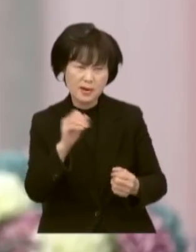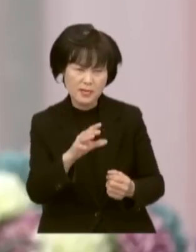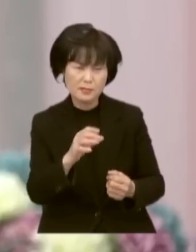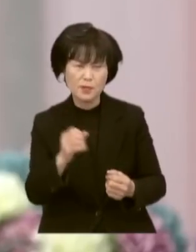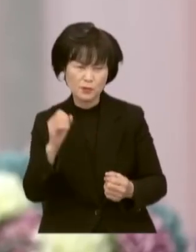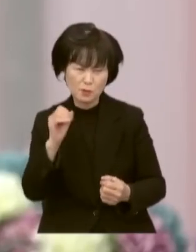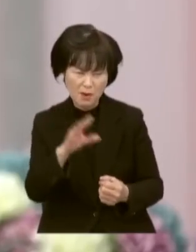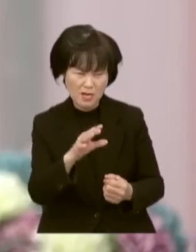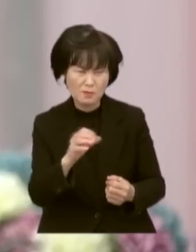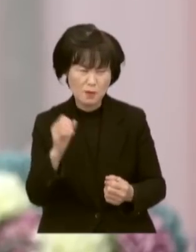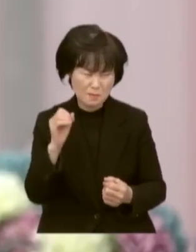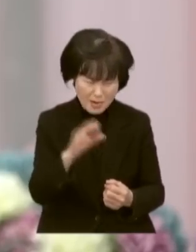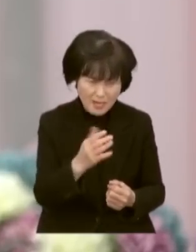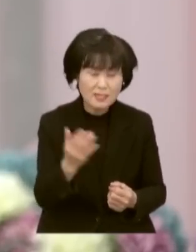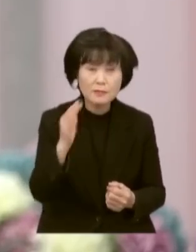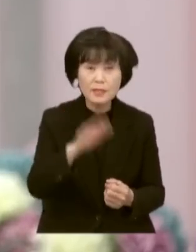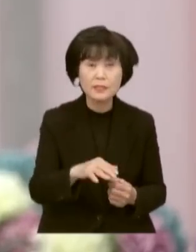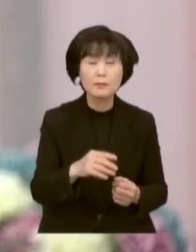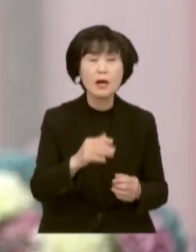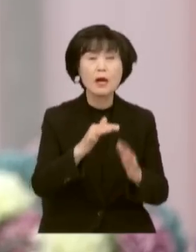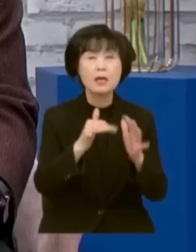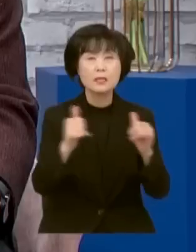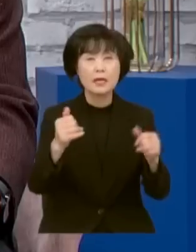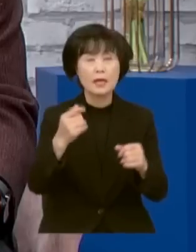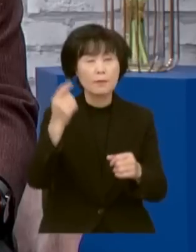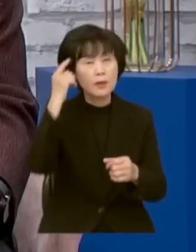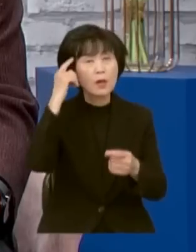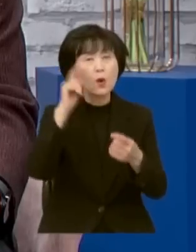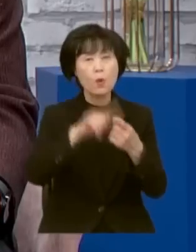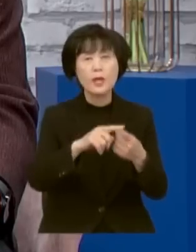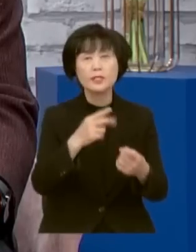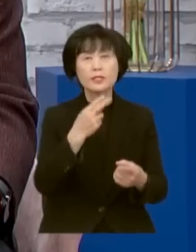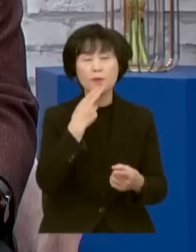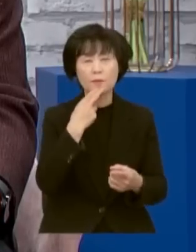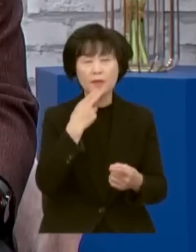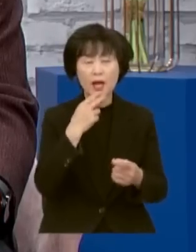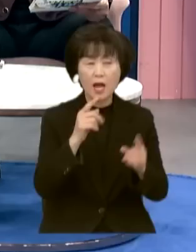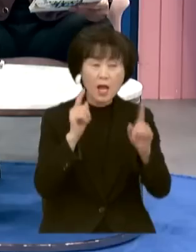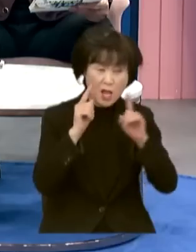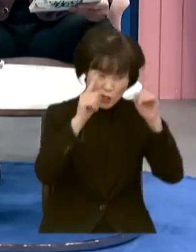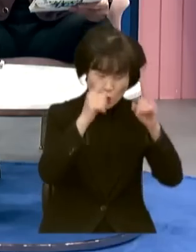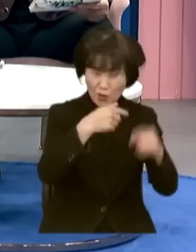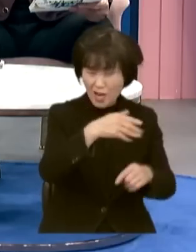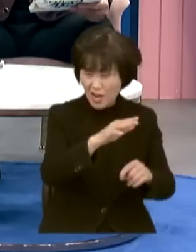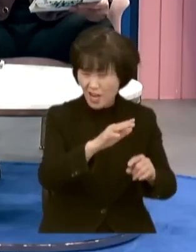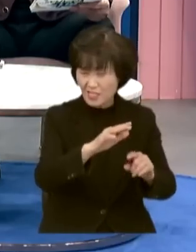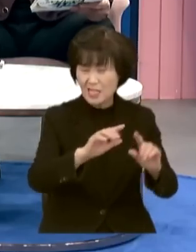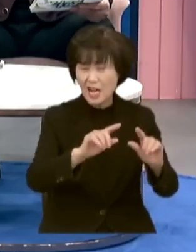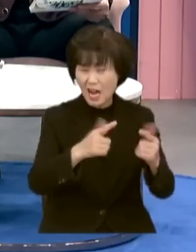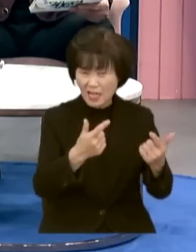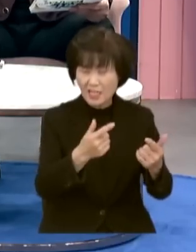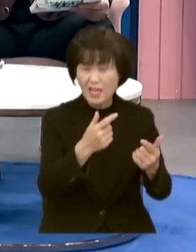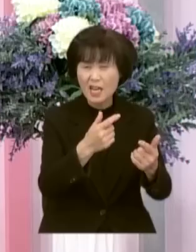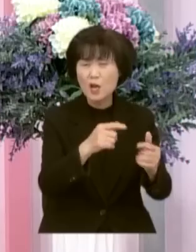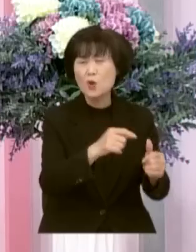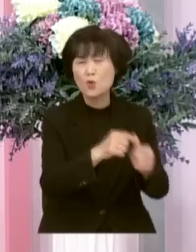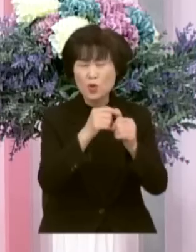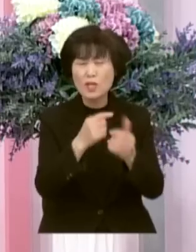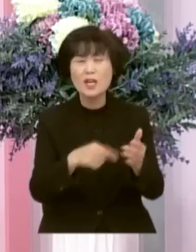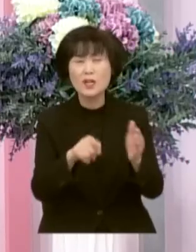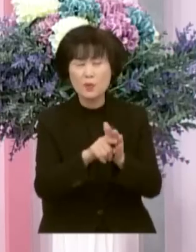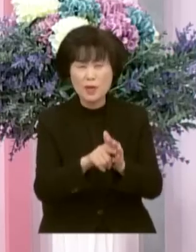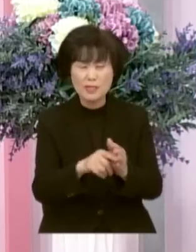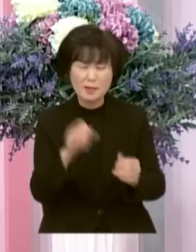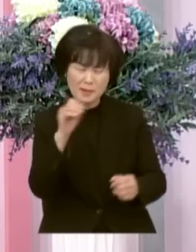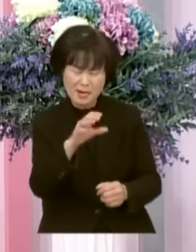말씀하시되 사람이 관심이 없더라 이런 말. 스월로 빠지지 않게 하려고 이렇게 경고를 주는데도 귀가